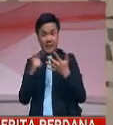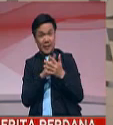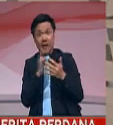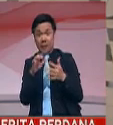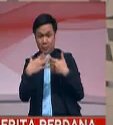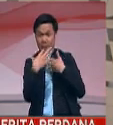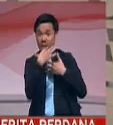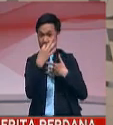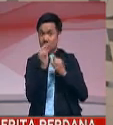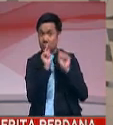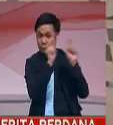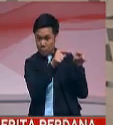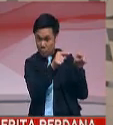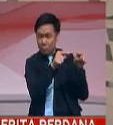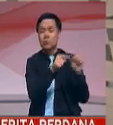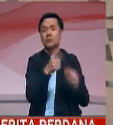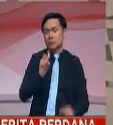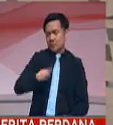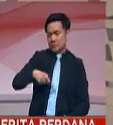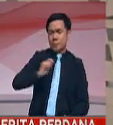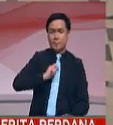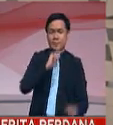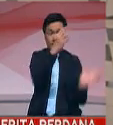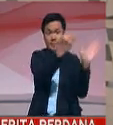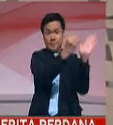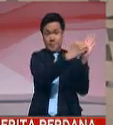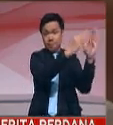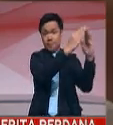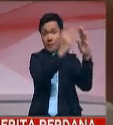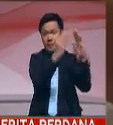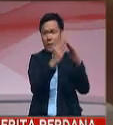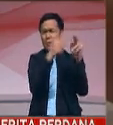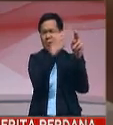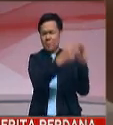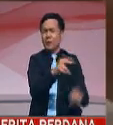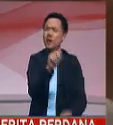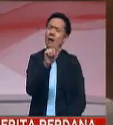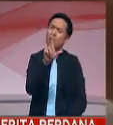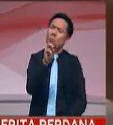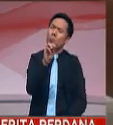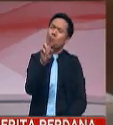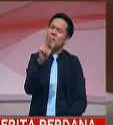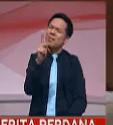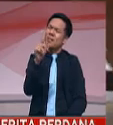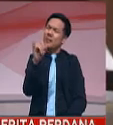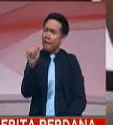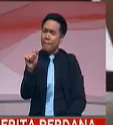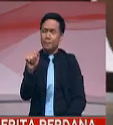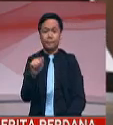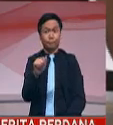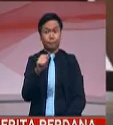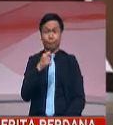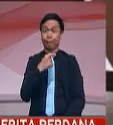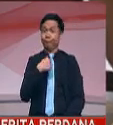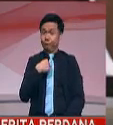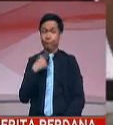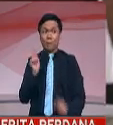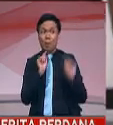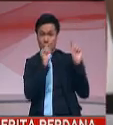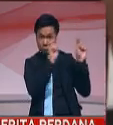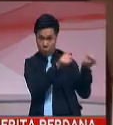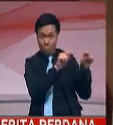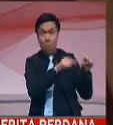City FC yang berpengkalan di Bandar Al-Munikar. Imran bersama pelatih dari seluruh dunia akan diberi latihan